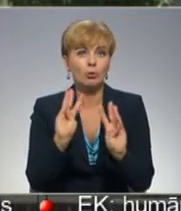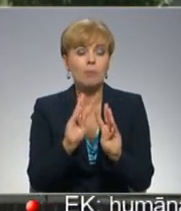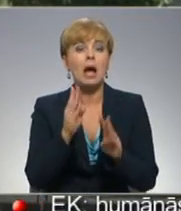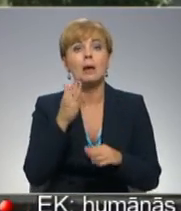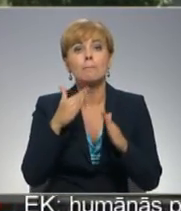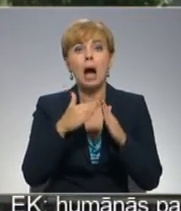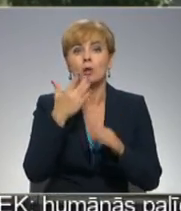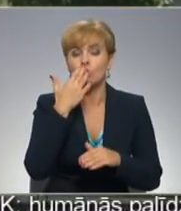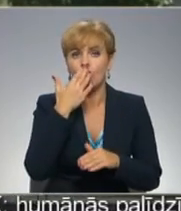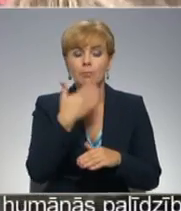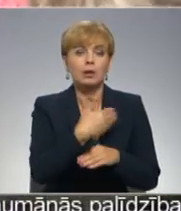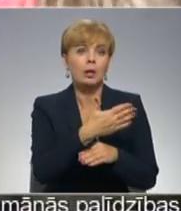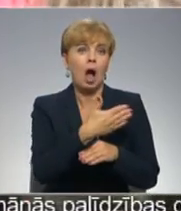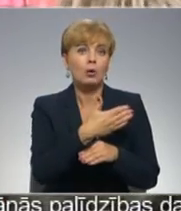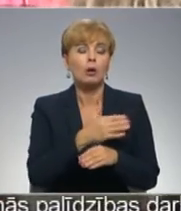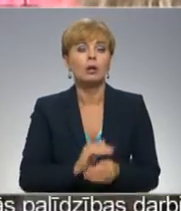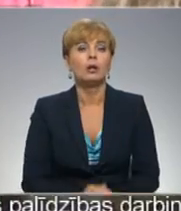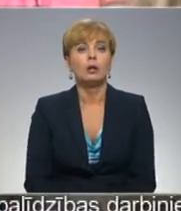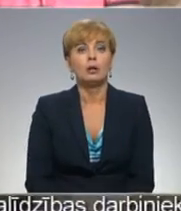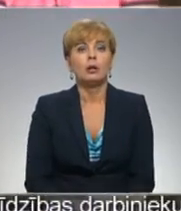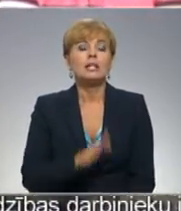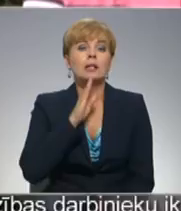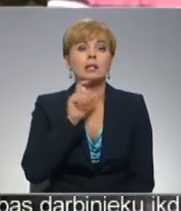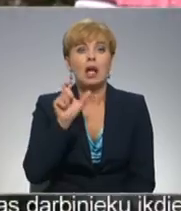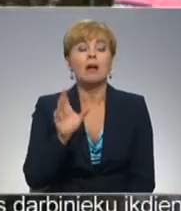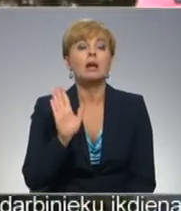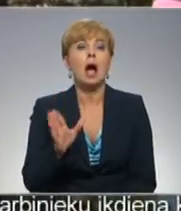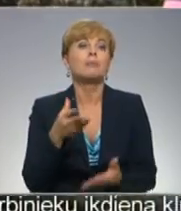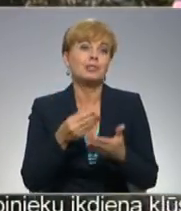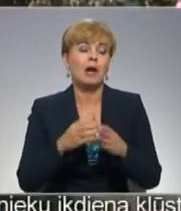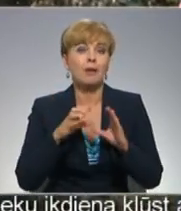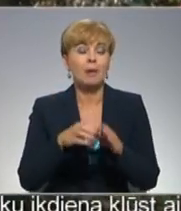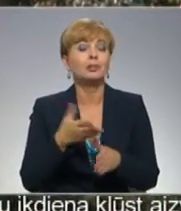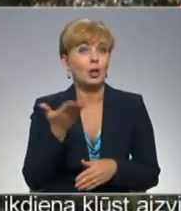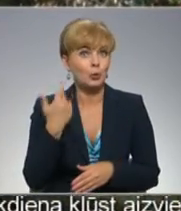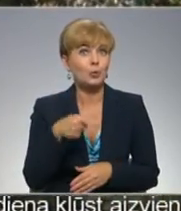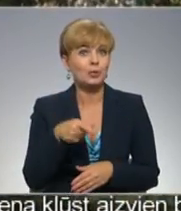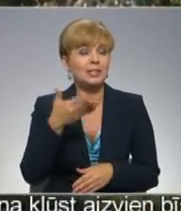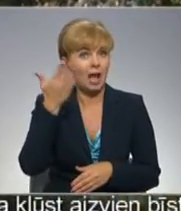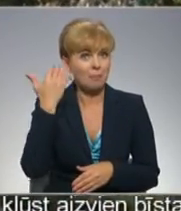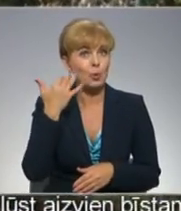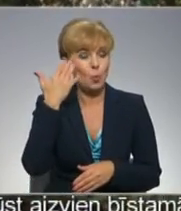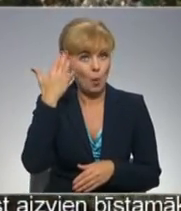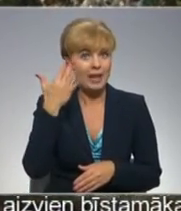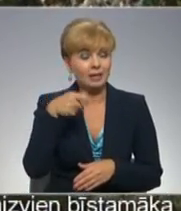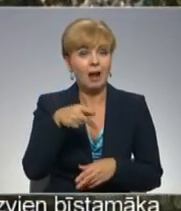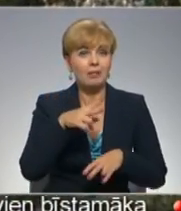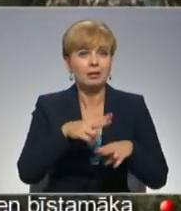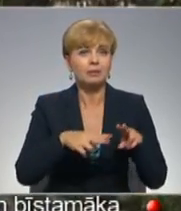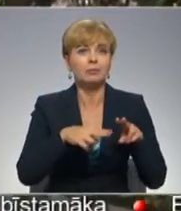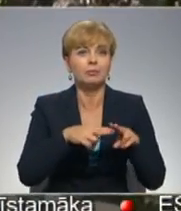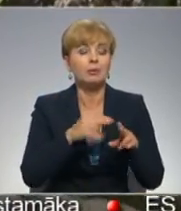numurs, varbūt pat karogmasts. Sieviete ir jābūt savai pasaulē, jā. Jūs par tādu cenu sapņojāt, ka jūs tādu uzbūvēsiet?